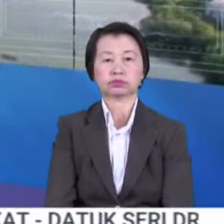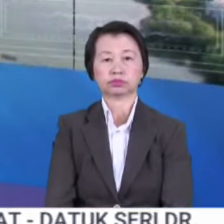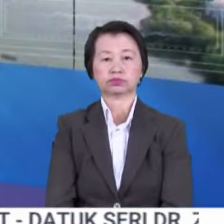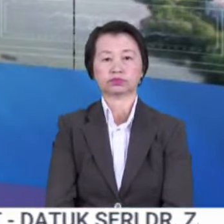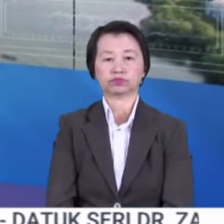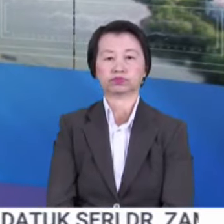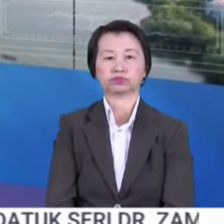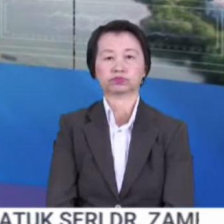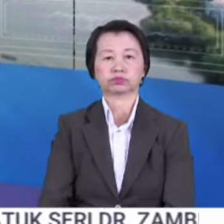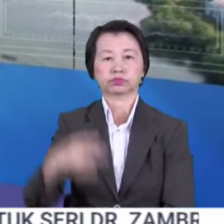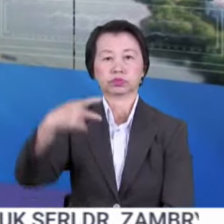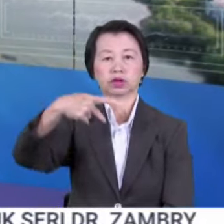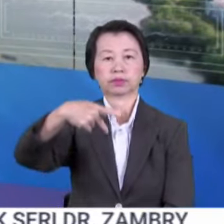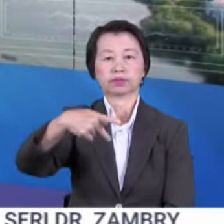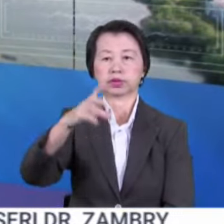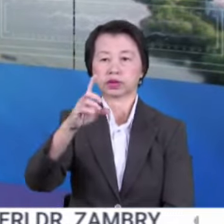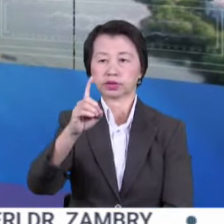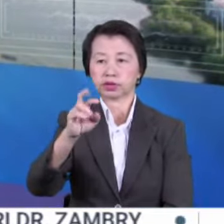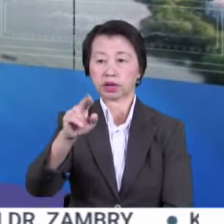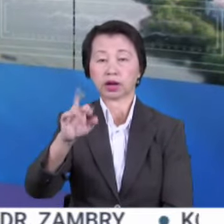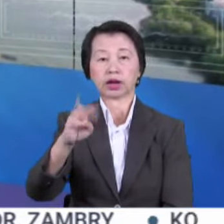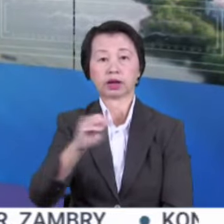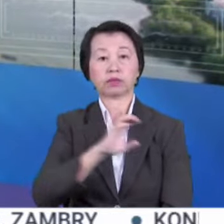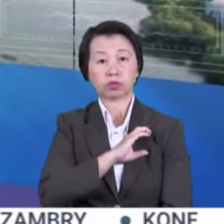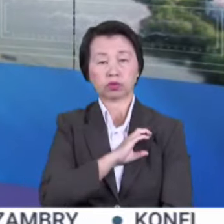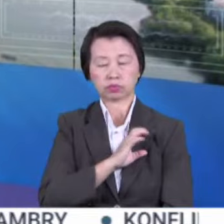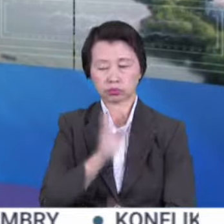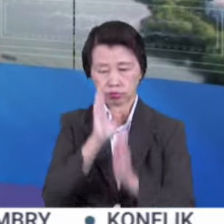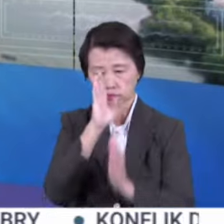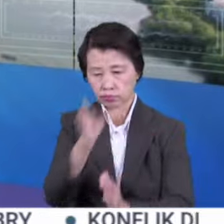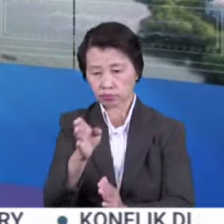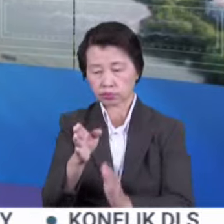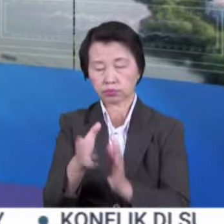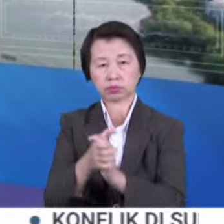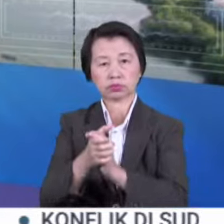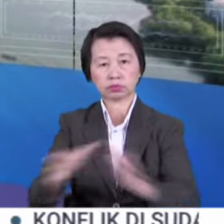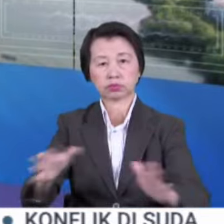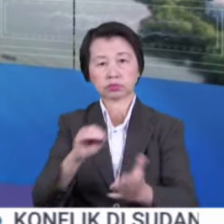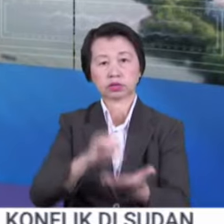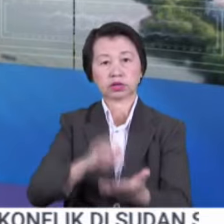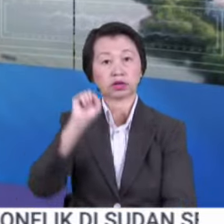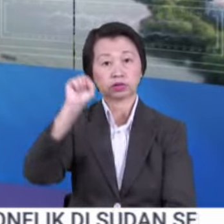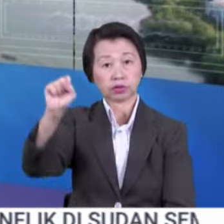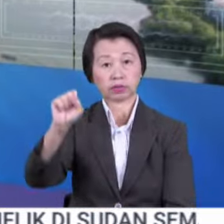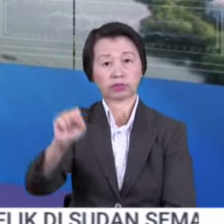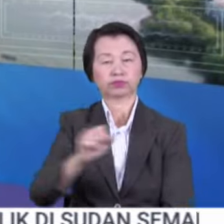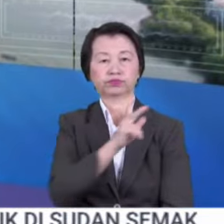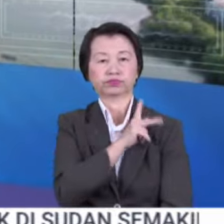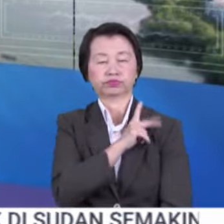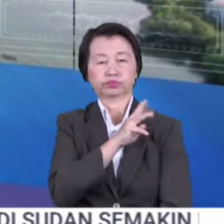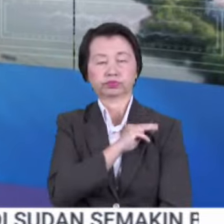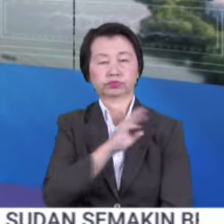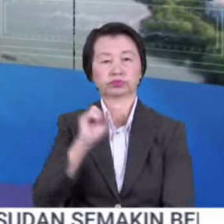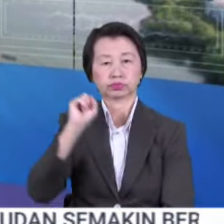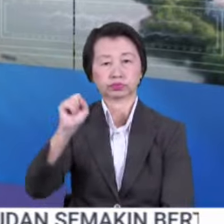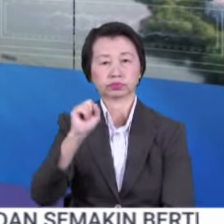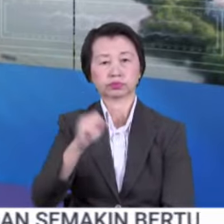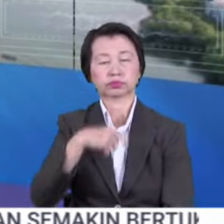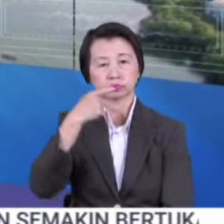polisi menitikberatkan aspek keselamatan di sawah ketulis negara dan